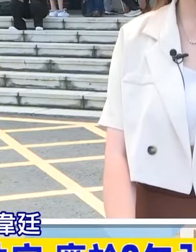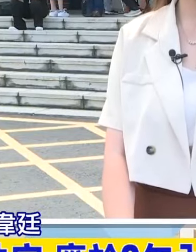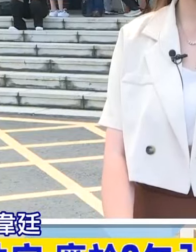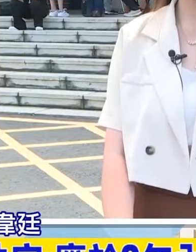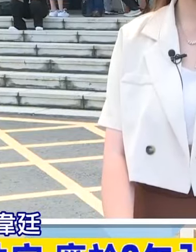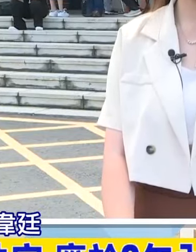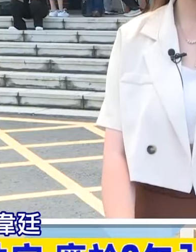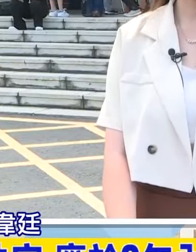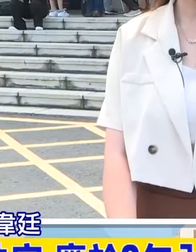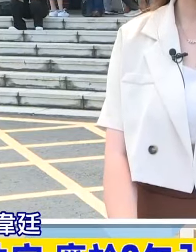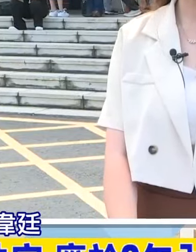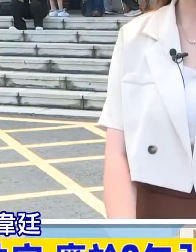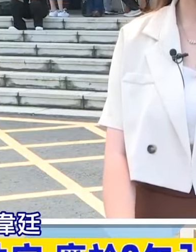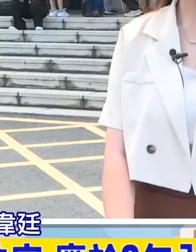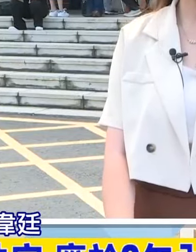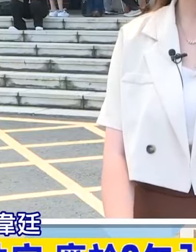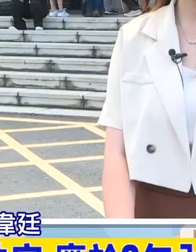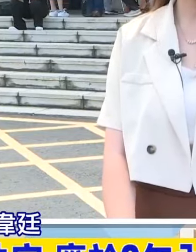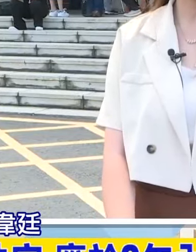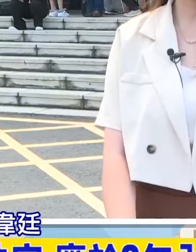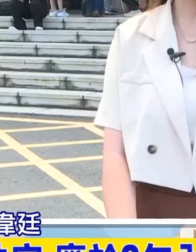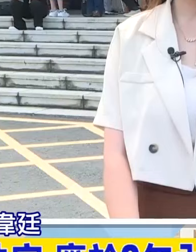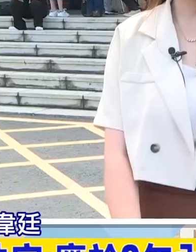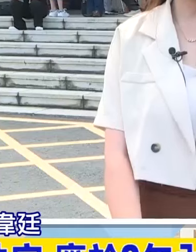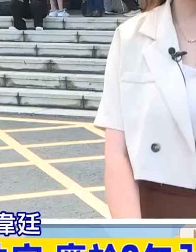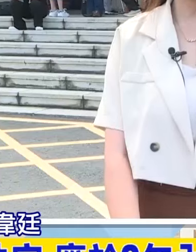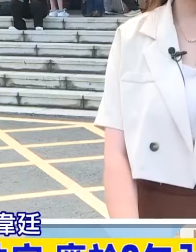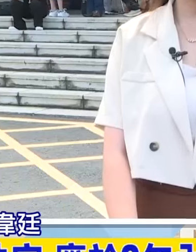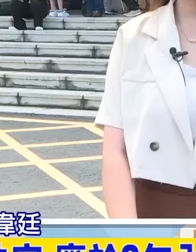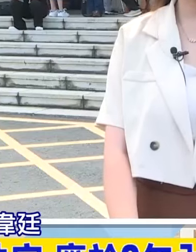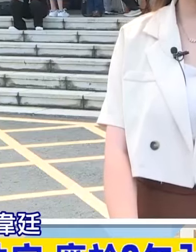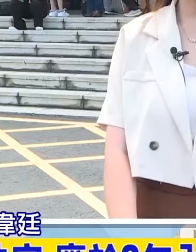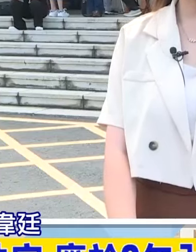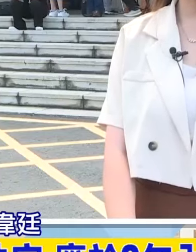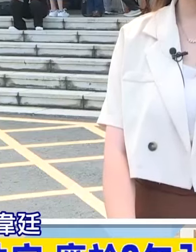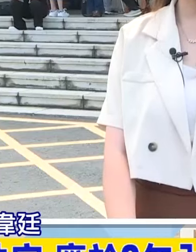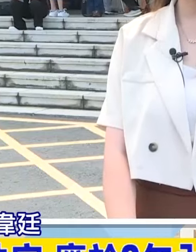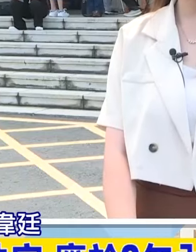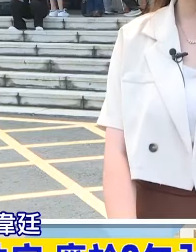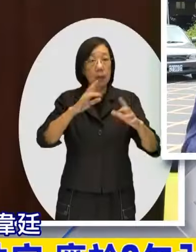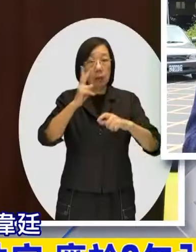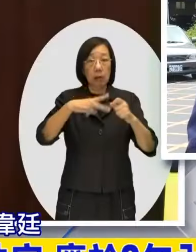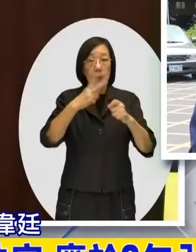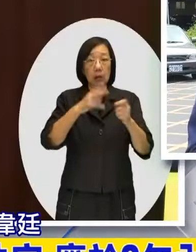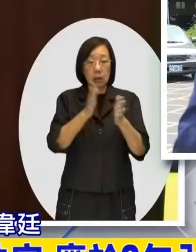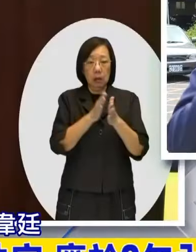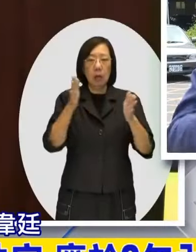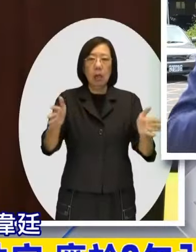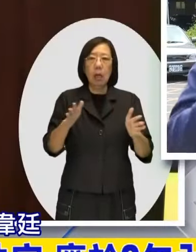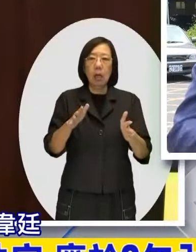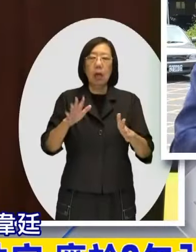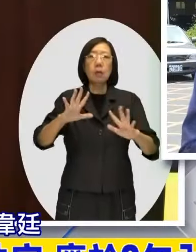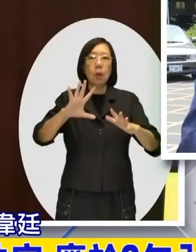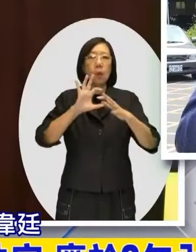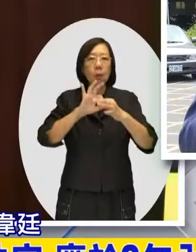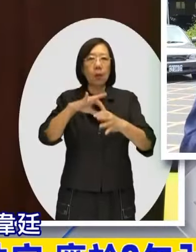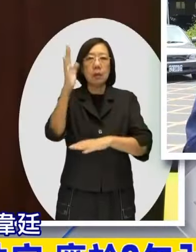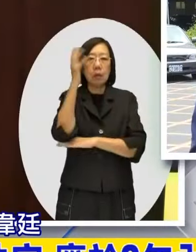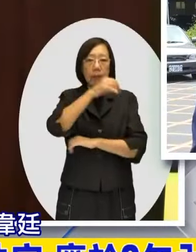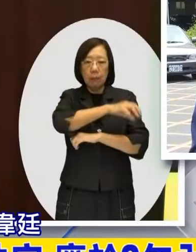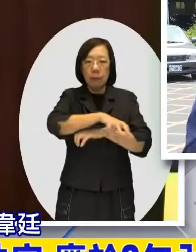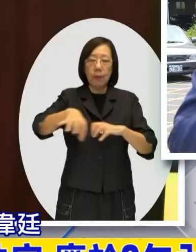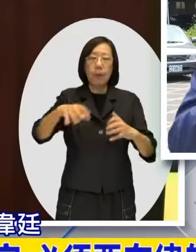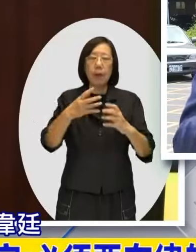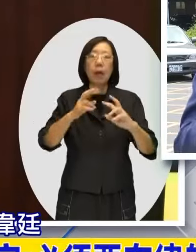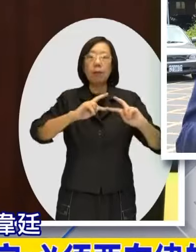么开？刑事诉讼法就要修改了。以前可能在警察局做笔录的时候，律师不一定要强制到场针对这些杀人案件，但现在强制要到场也必